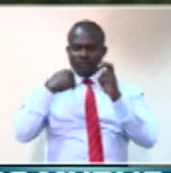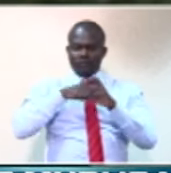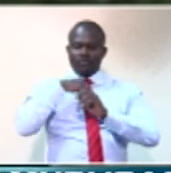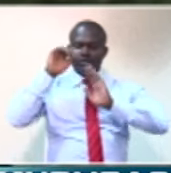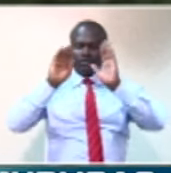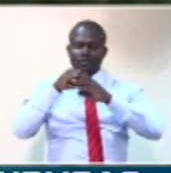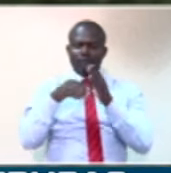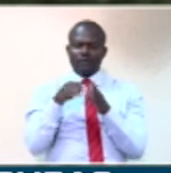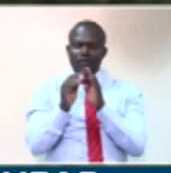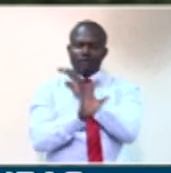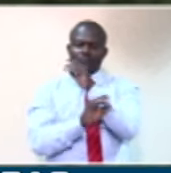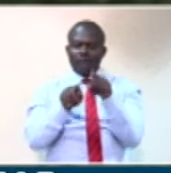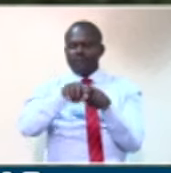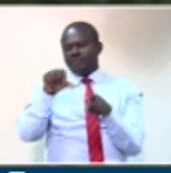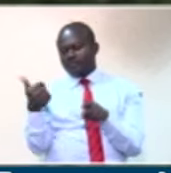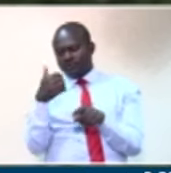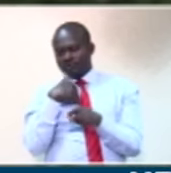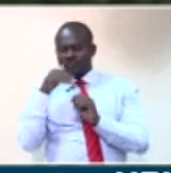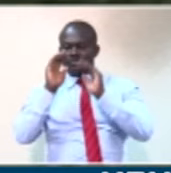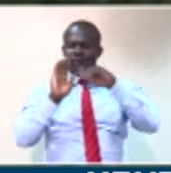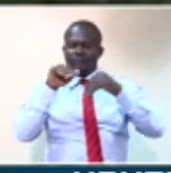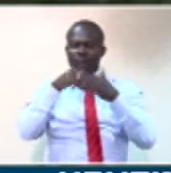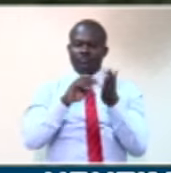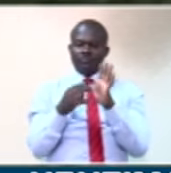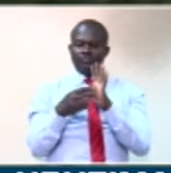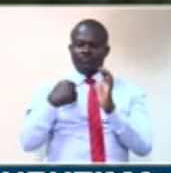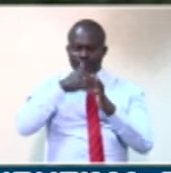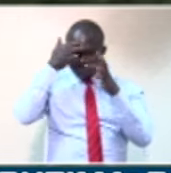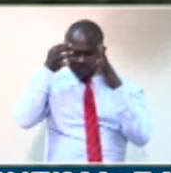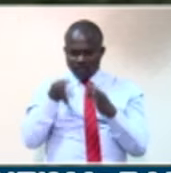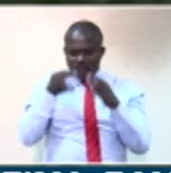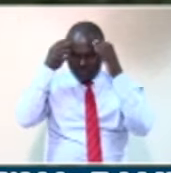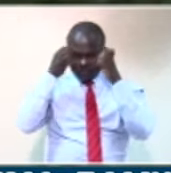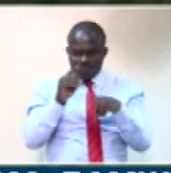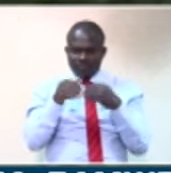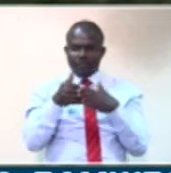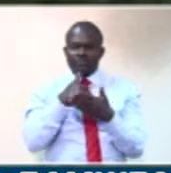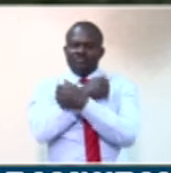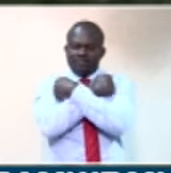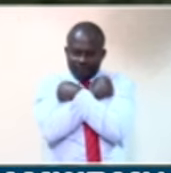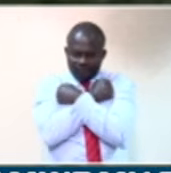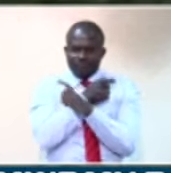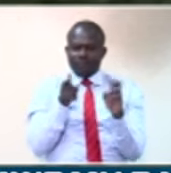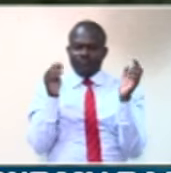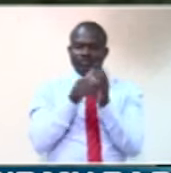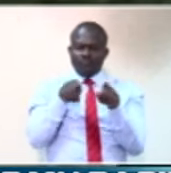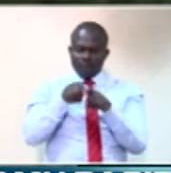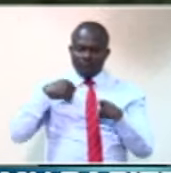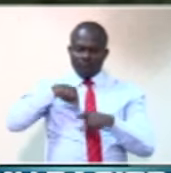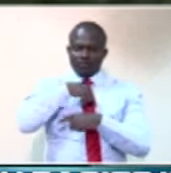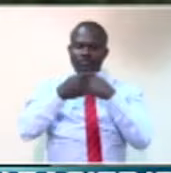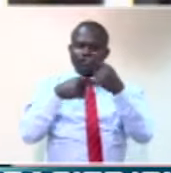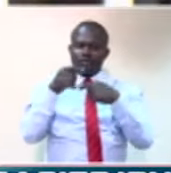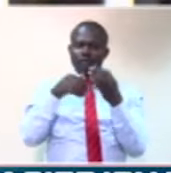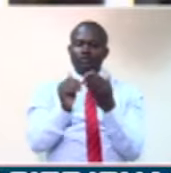nk'uko n'abandi bagira uruhare mu yindi mishinga yindi, twe twahisemo uburezi turabukunda kandi natwe uko tumeze ukuntu